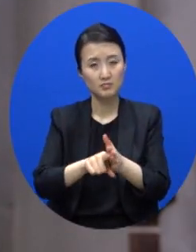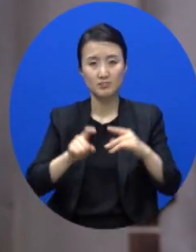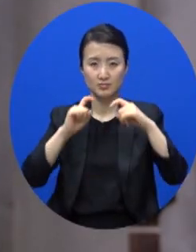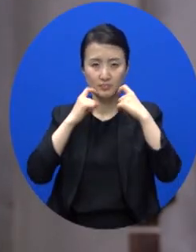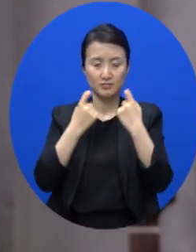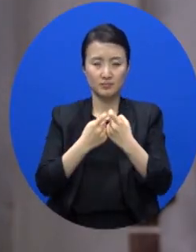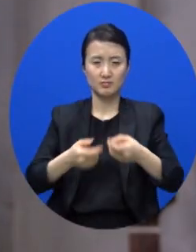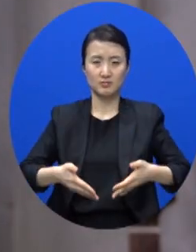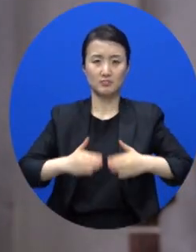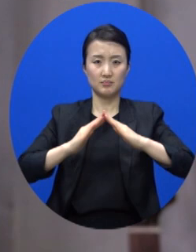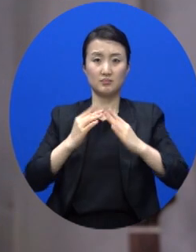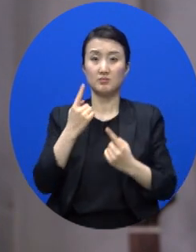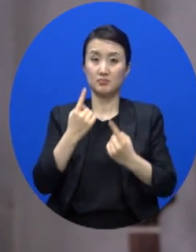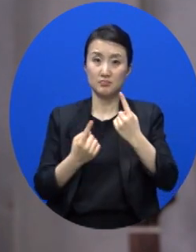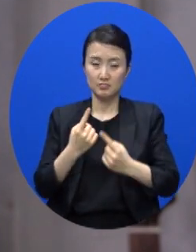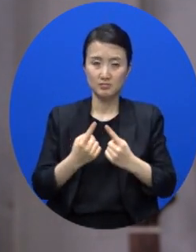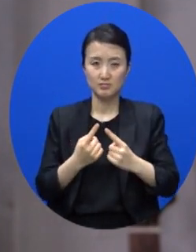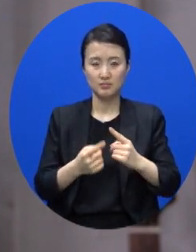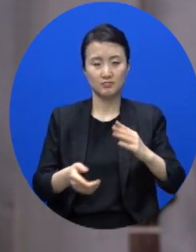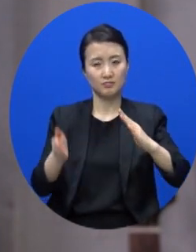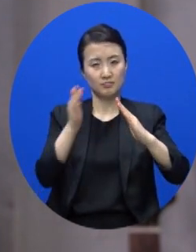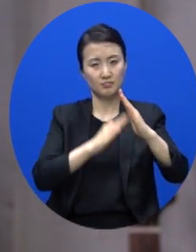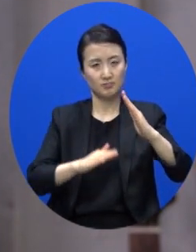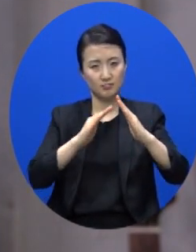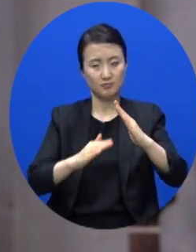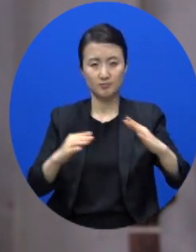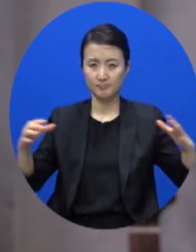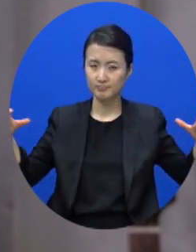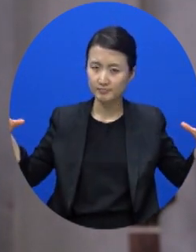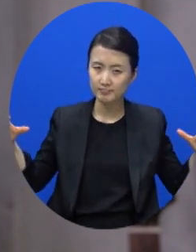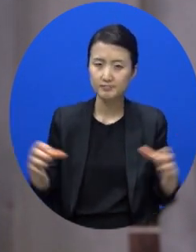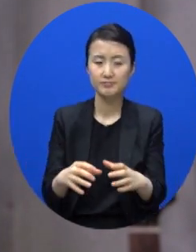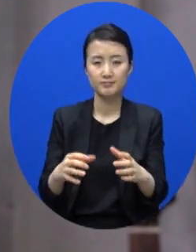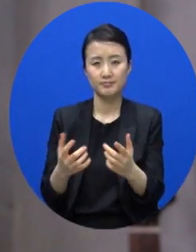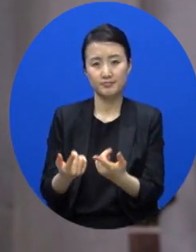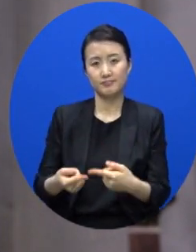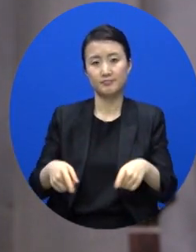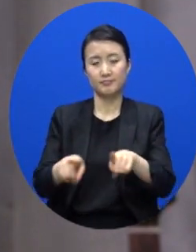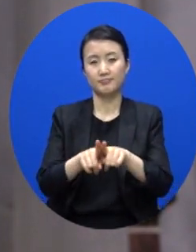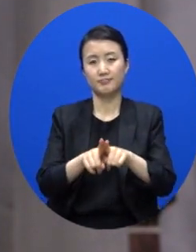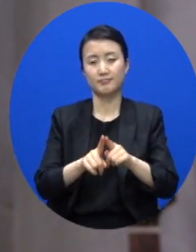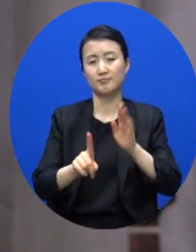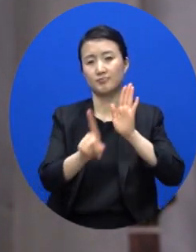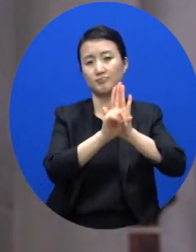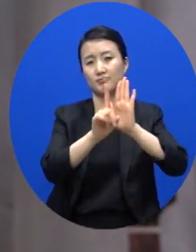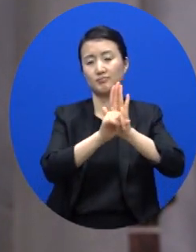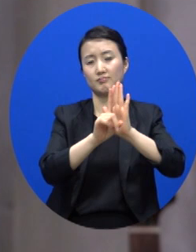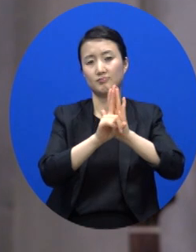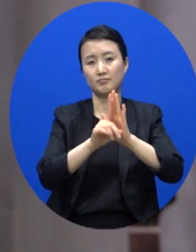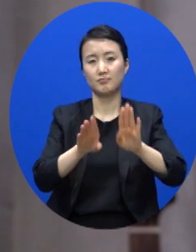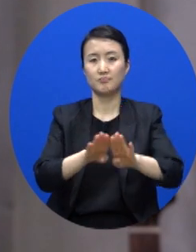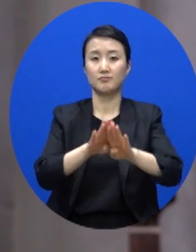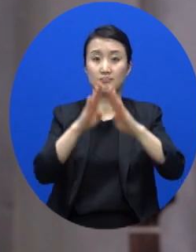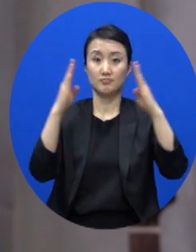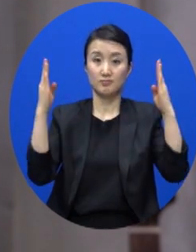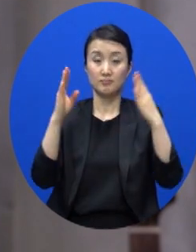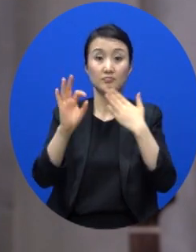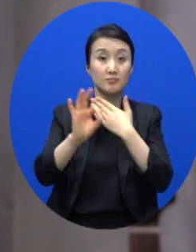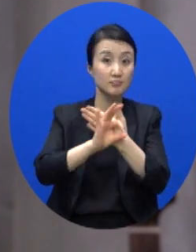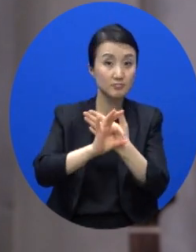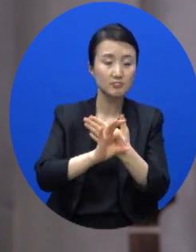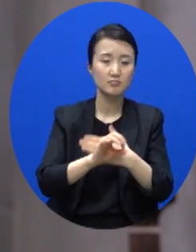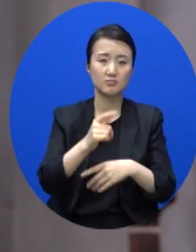것보단 공인된 단체를 가지고 이렇게 하게 되면 훨씬